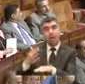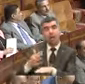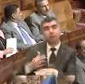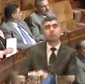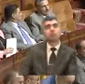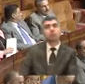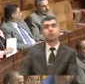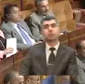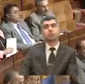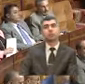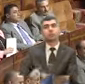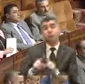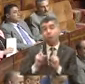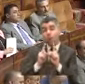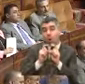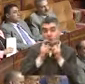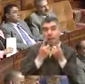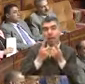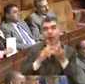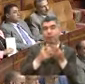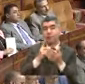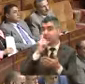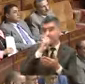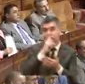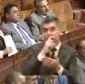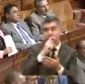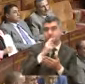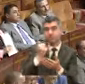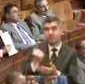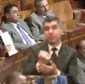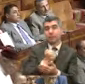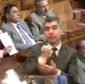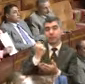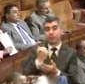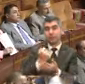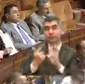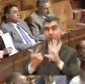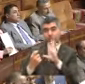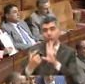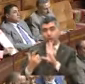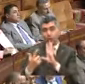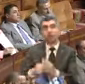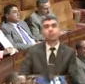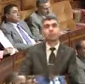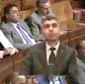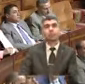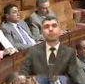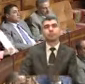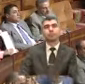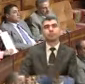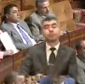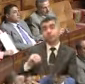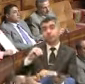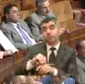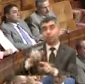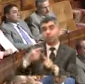ديال الكونسير ولا شي حاجه، يعني صعيب عليه الحال بزاف باش يتسنى هذه المده دي ديال 7 شهور. السيد الوزير، كذلك السيد